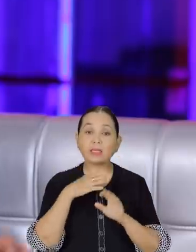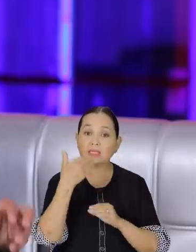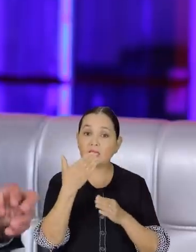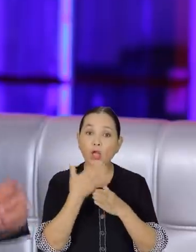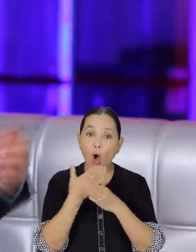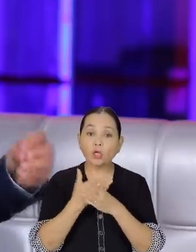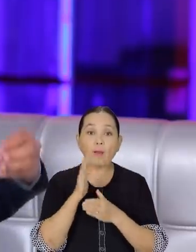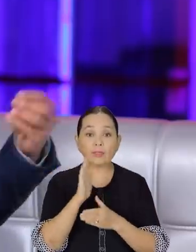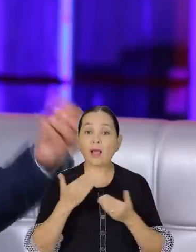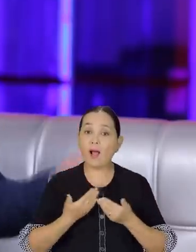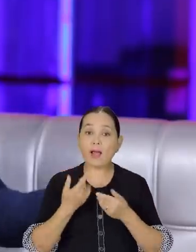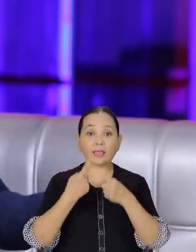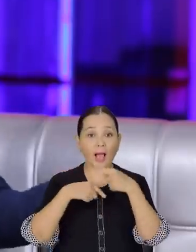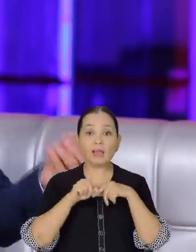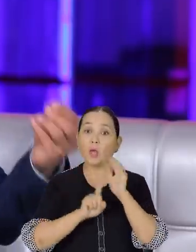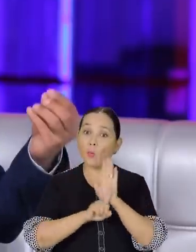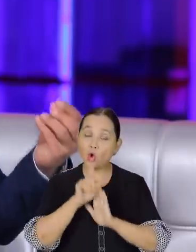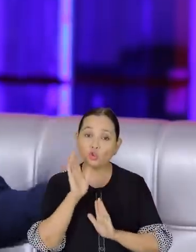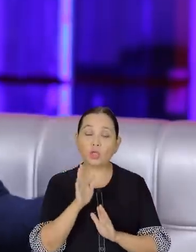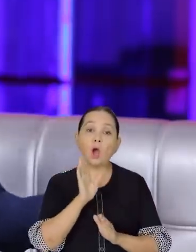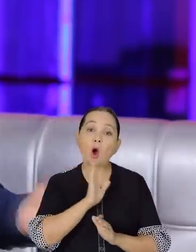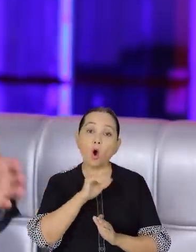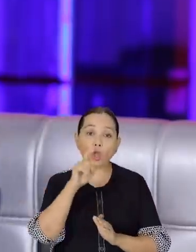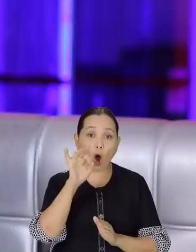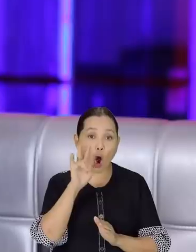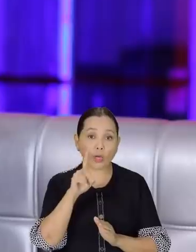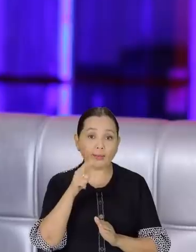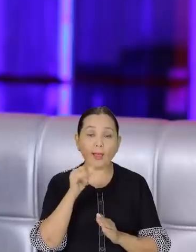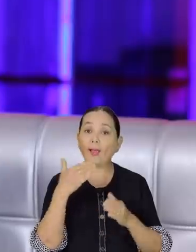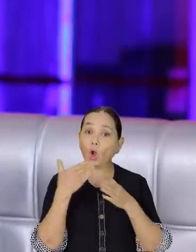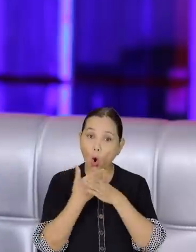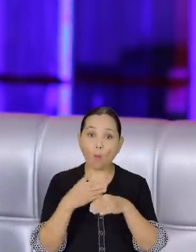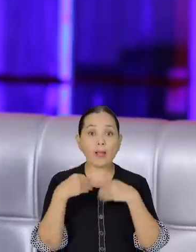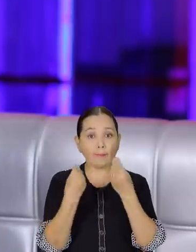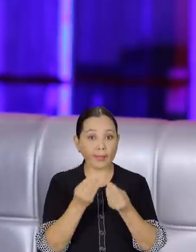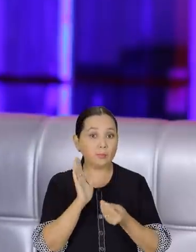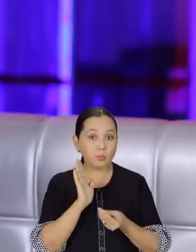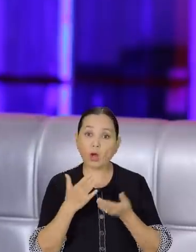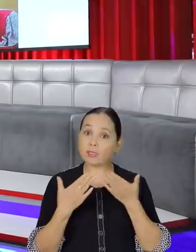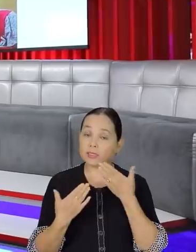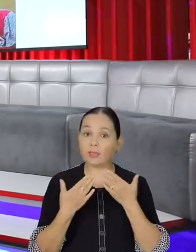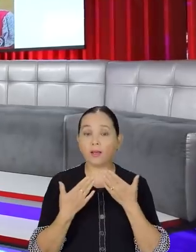Sizning yordamingiz bilan hayotga qayta boshlayotgan onaxonga yanada ko'mak berib yuborsak,